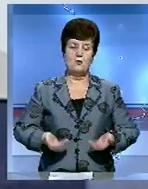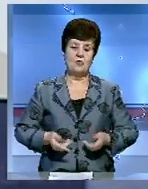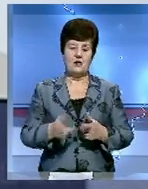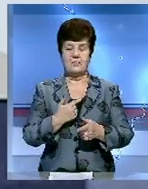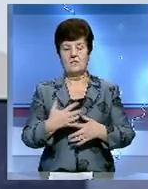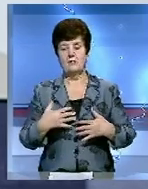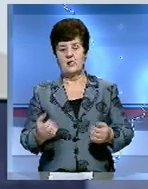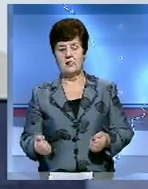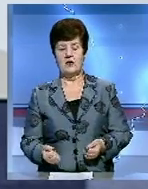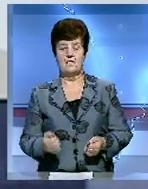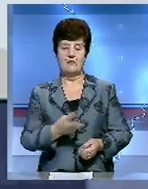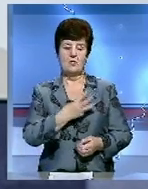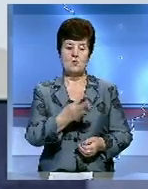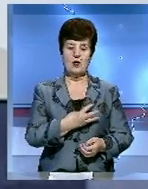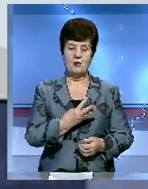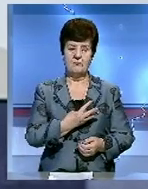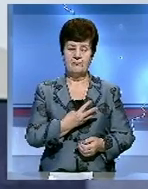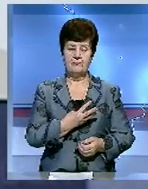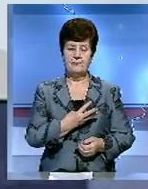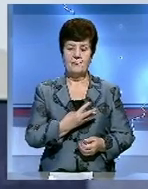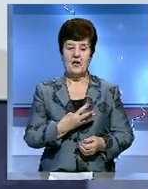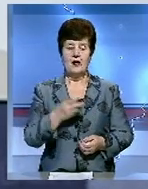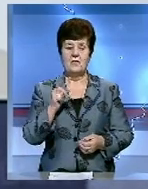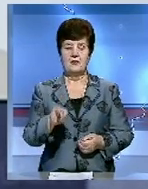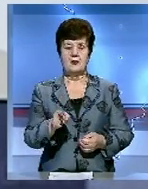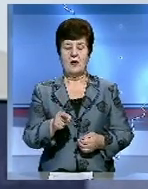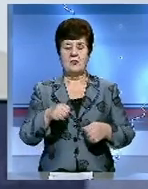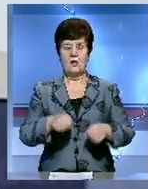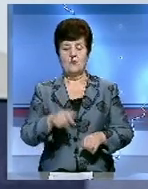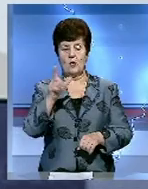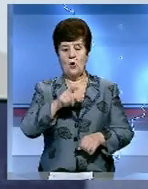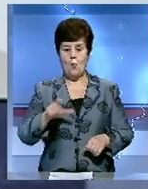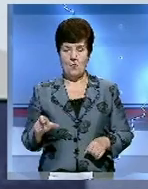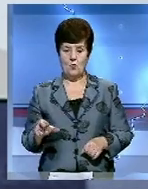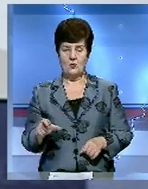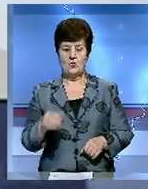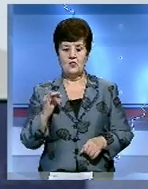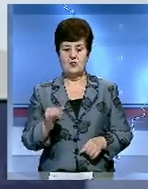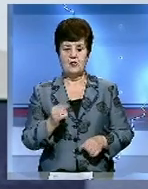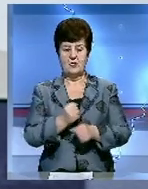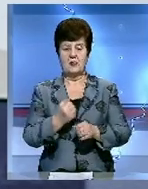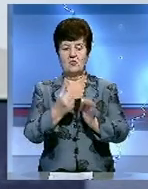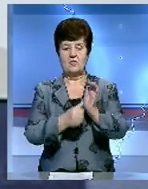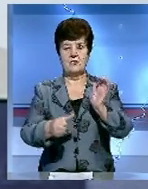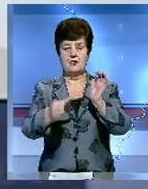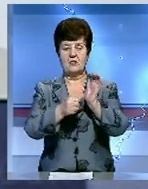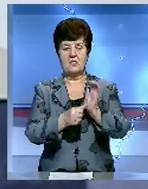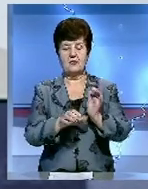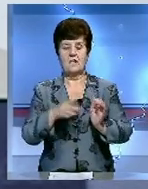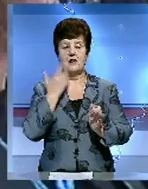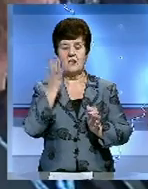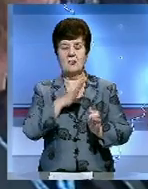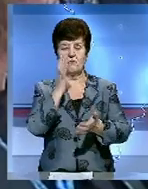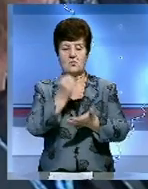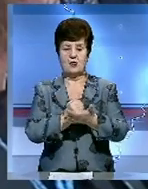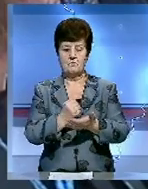noi sărbătorim Ziua Internațională a Drepturilor Omului și aniversarea 67 de când a fost adoptată Declarația Universală